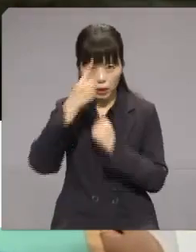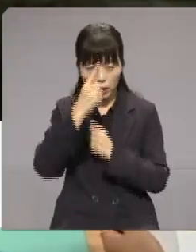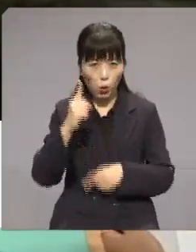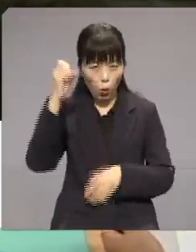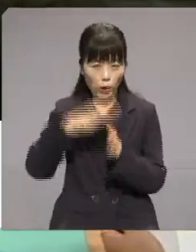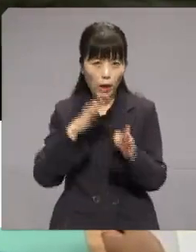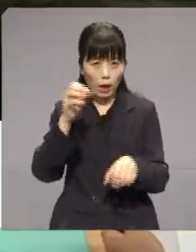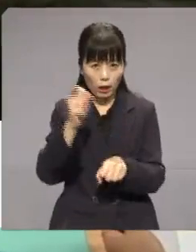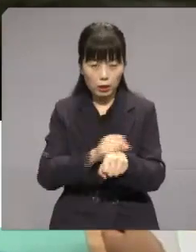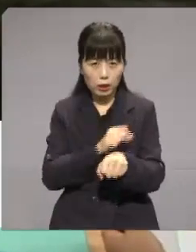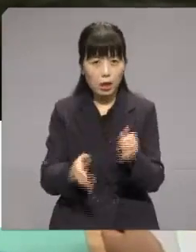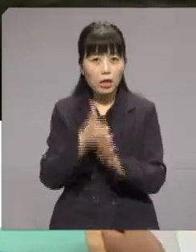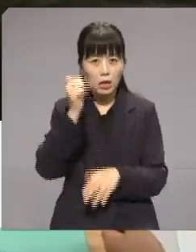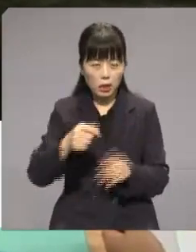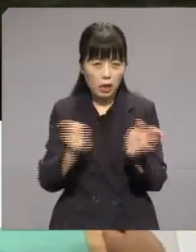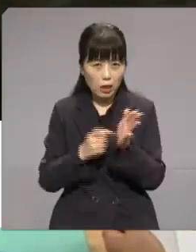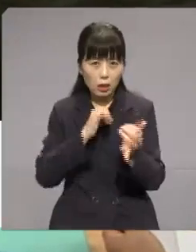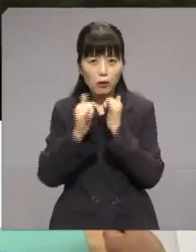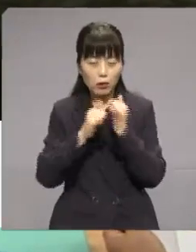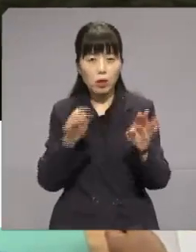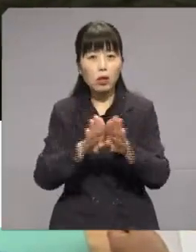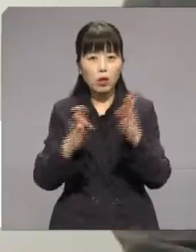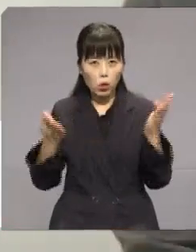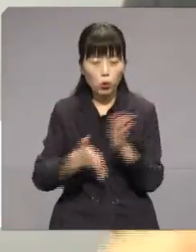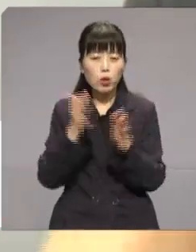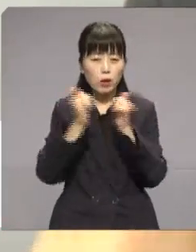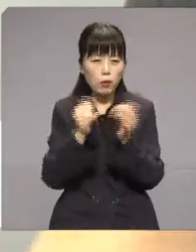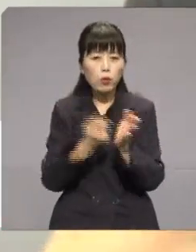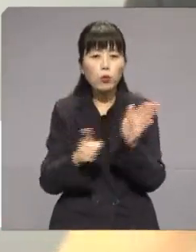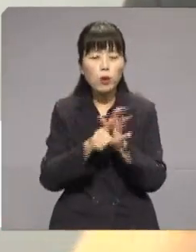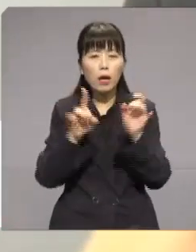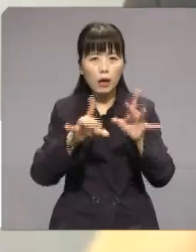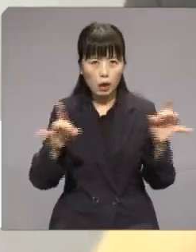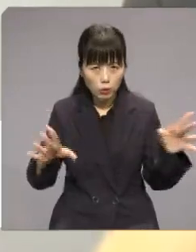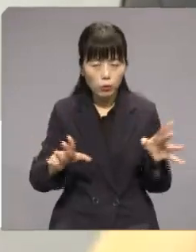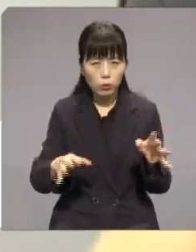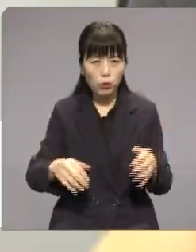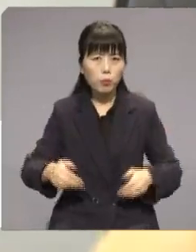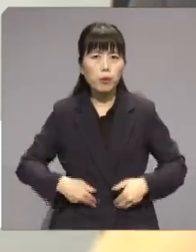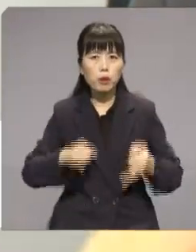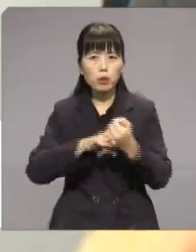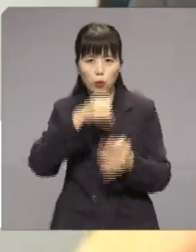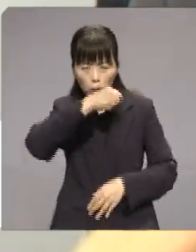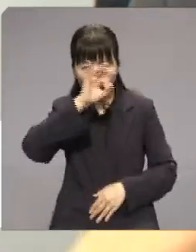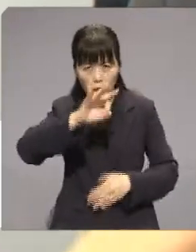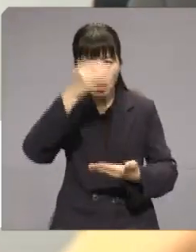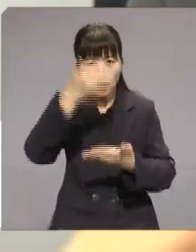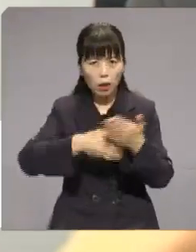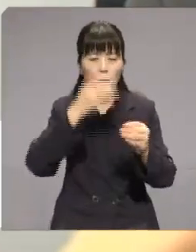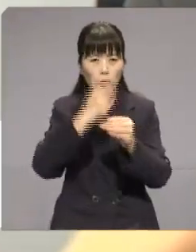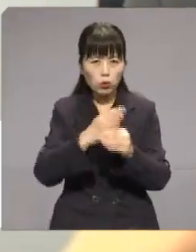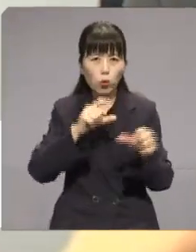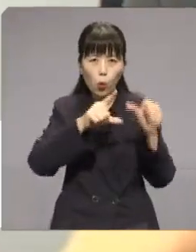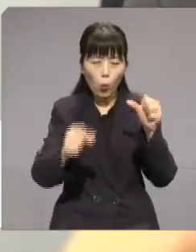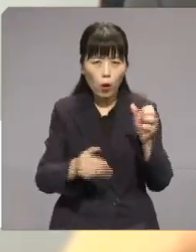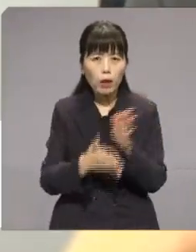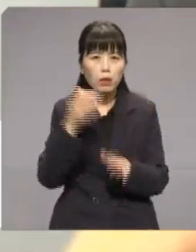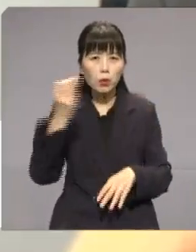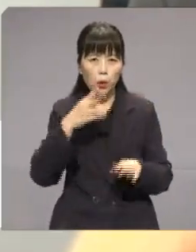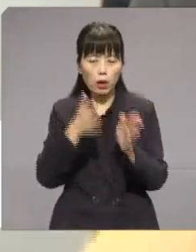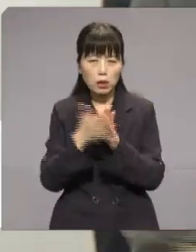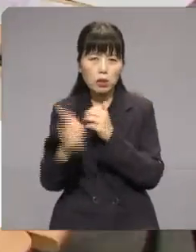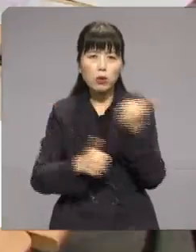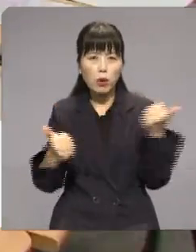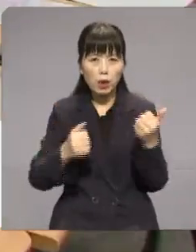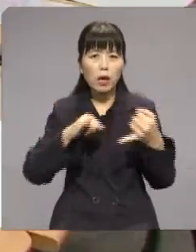이동환 고향 특례시장은 오늘 긴급 기자회견을 열고 시민들을 위한 각종 필수 예산이 삭감되고 있다며 지난 5월 시와 시의회